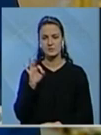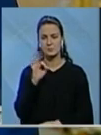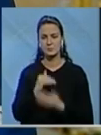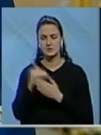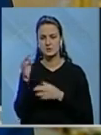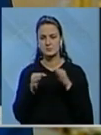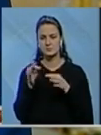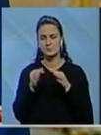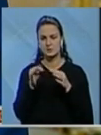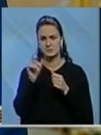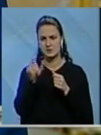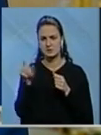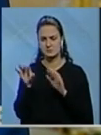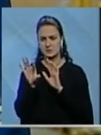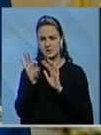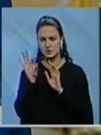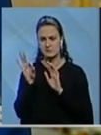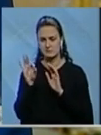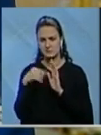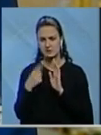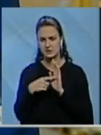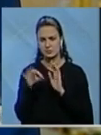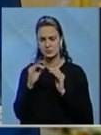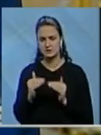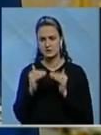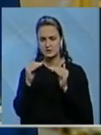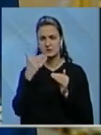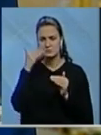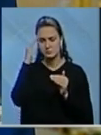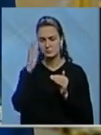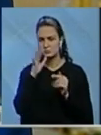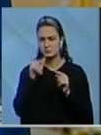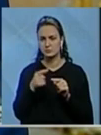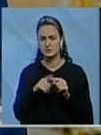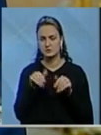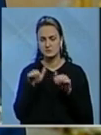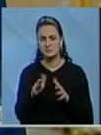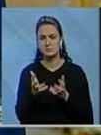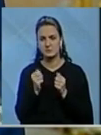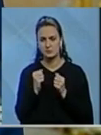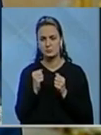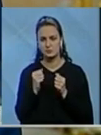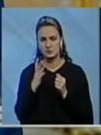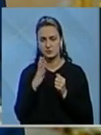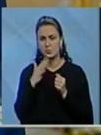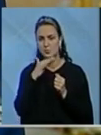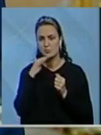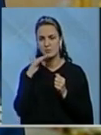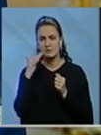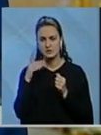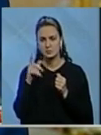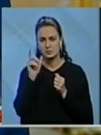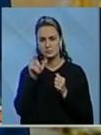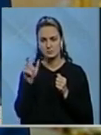უზენაესი სასამართლოს მოსამართლეების არჩევის საკითხის გადადებას საგაზაფხულო სესიისთვის, ეს გადაწყვეტილება მიღებულ იქნა უმრავლესობის